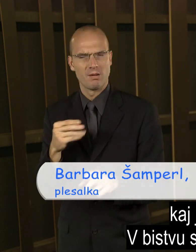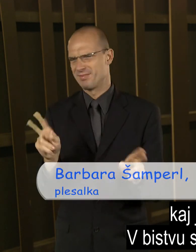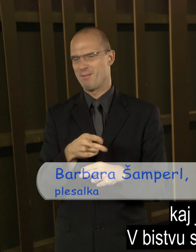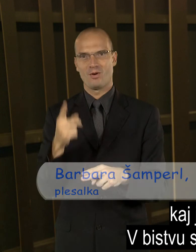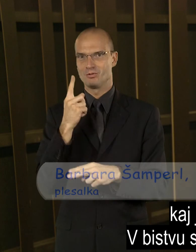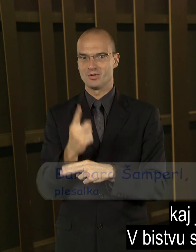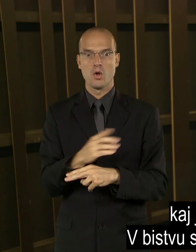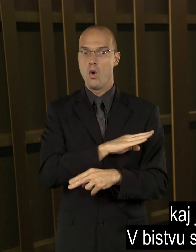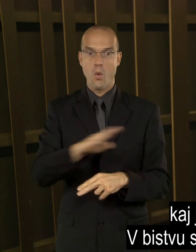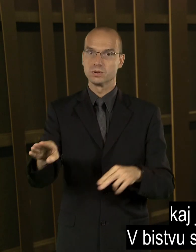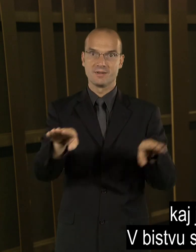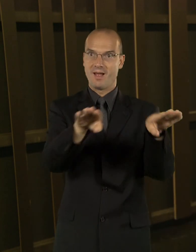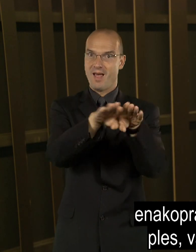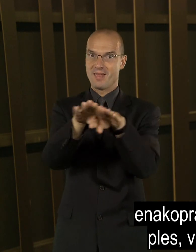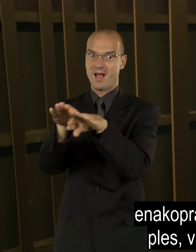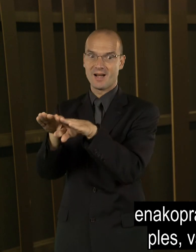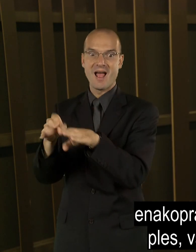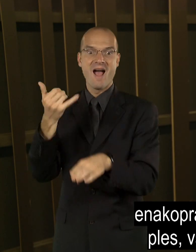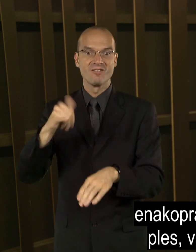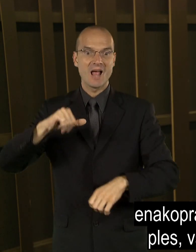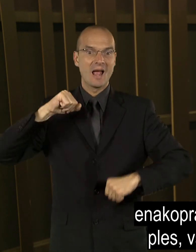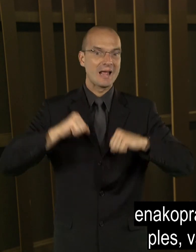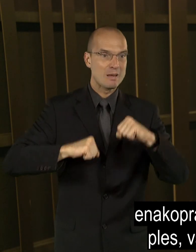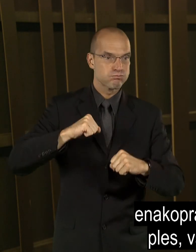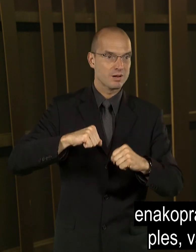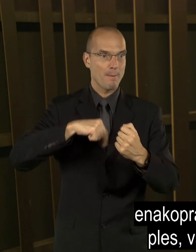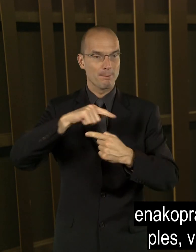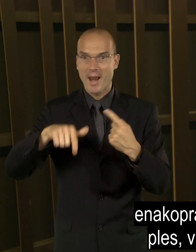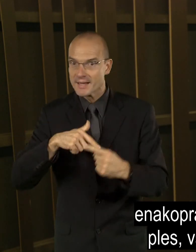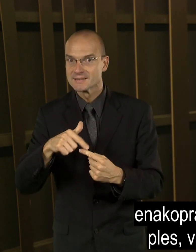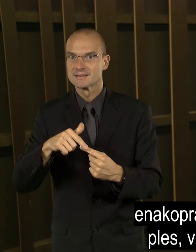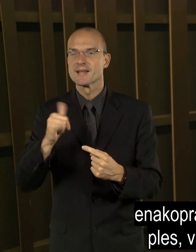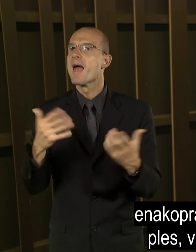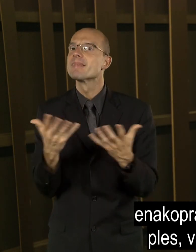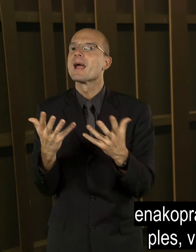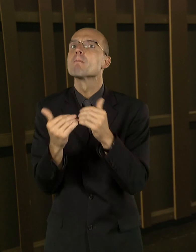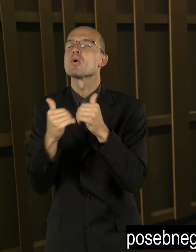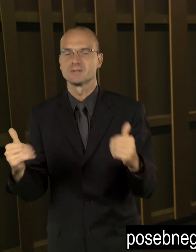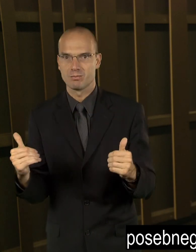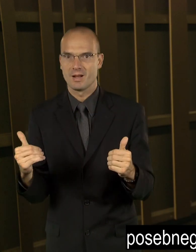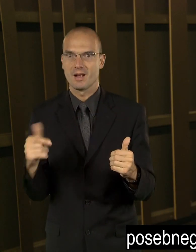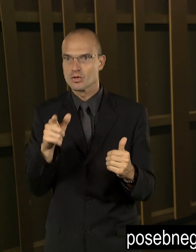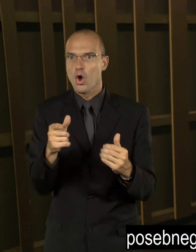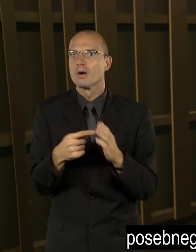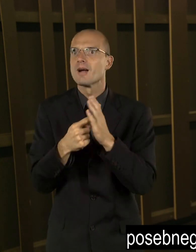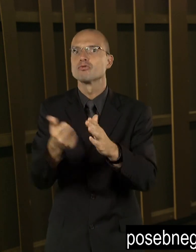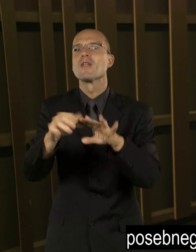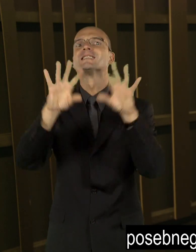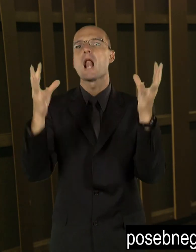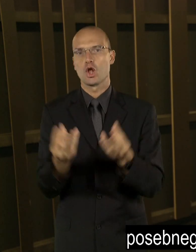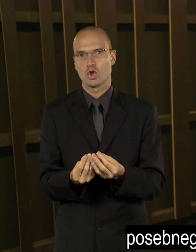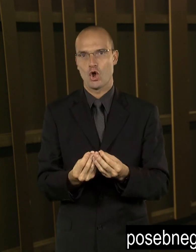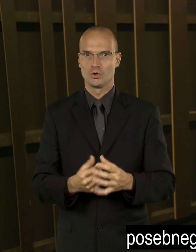vsi enakovredni, enakopravni in vsak gib, vsak ples, vsaka gesta je nekaj posebnega in lahko tvori celoto,